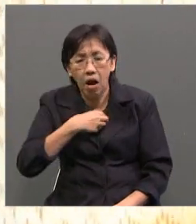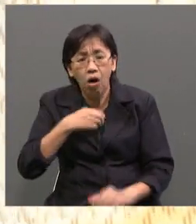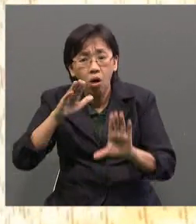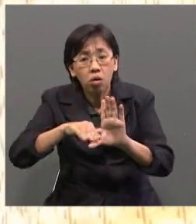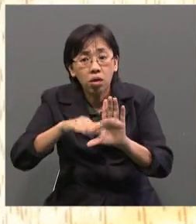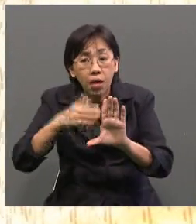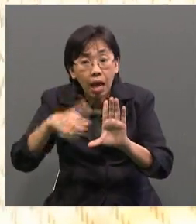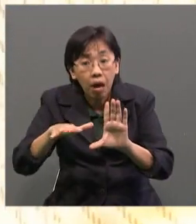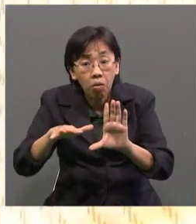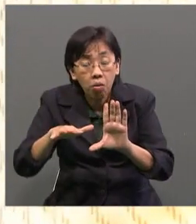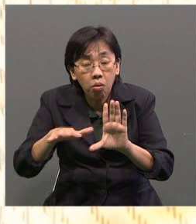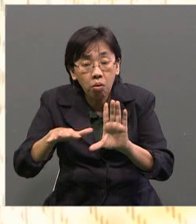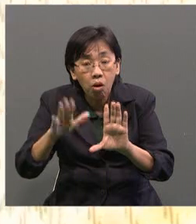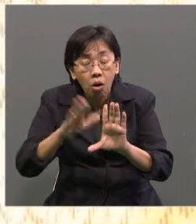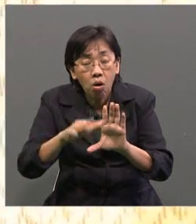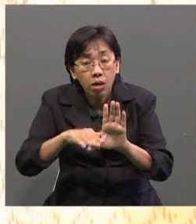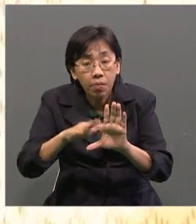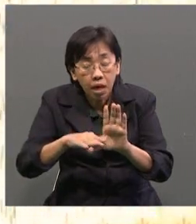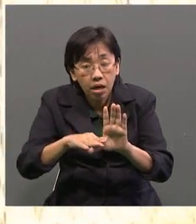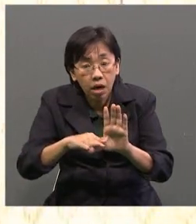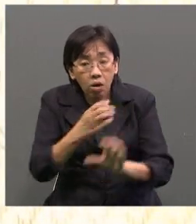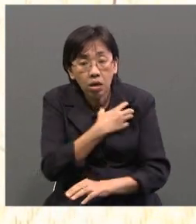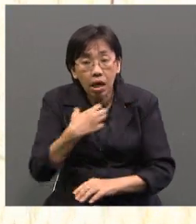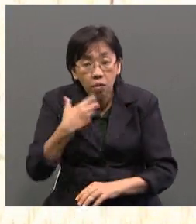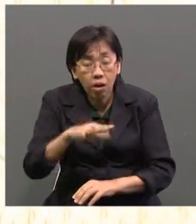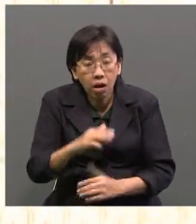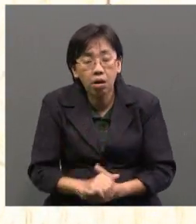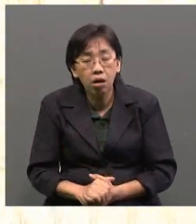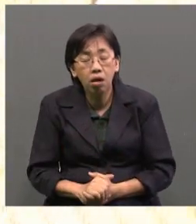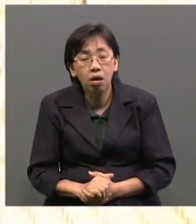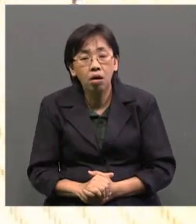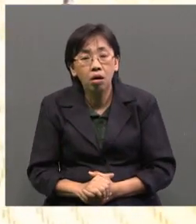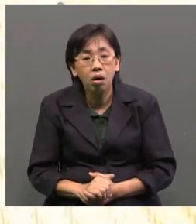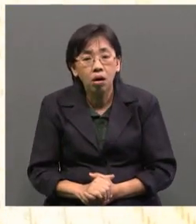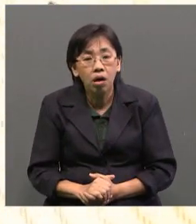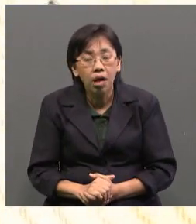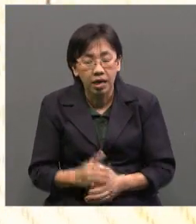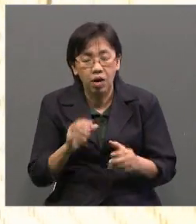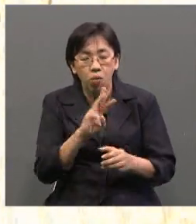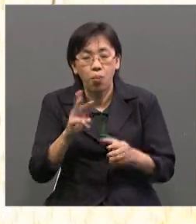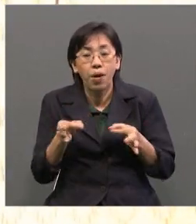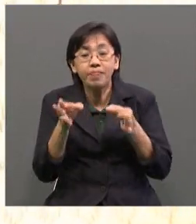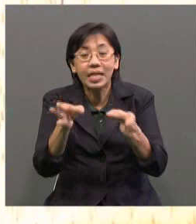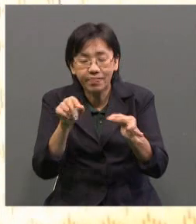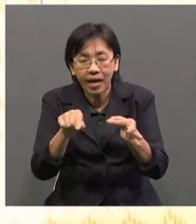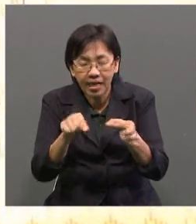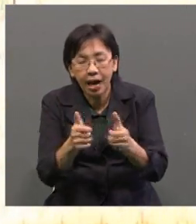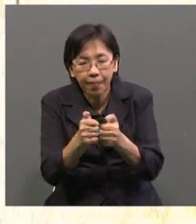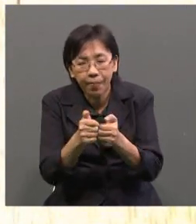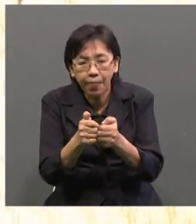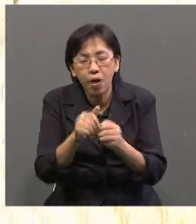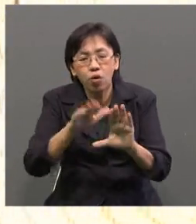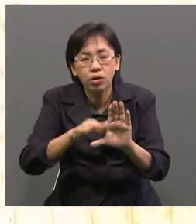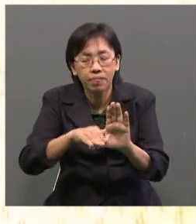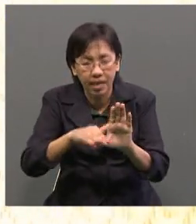ไปลงทะเบียนหรือยังลงทะเบียนผ่านของกรมกองทุนนะครับ เดี๋ยว จะส่งลิงก์ไปให้นะแล้วพี่ลงทะเบียนแล้วเดี๋ยวกรมก